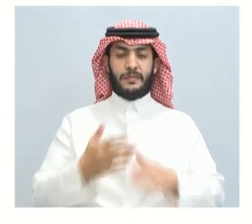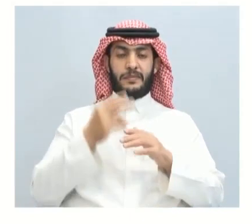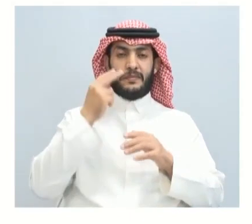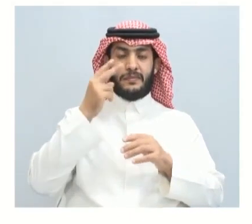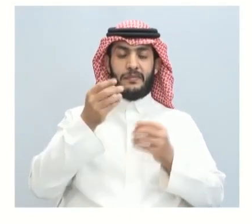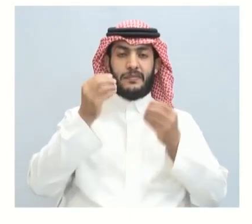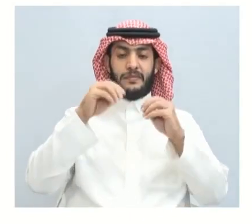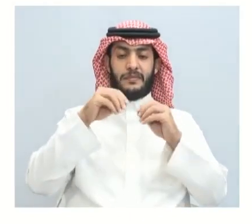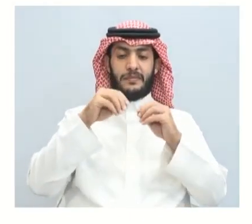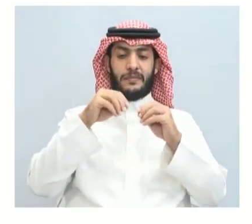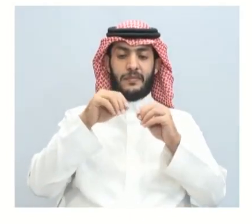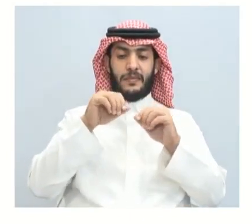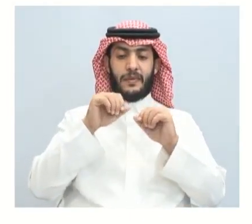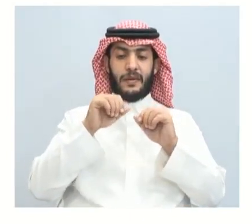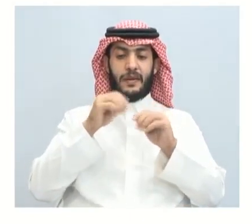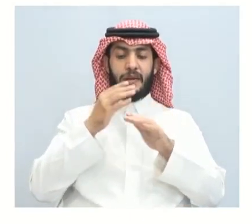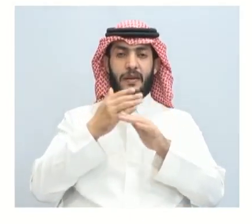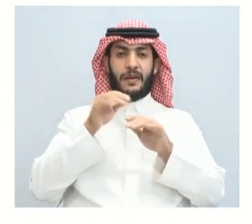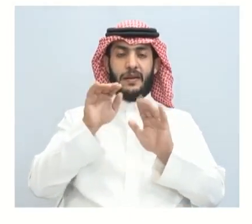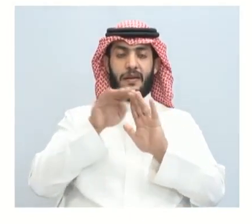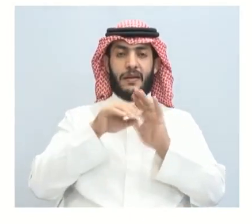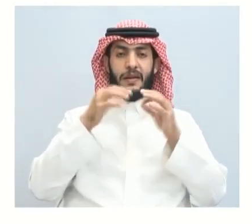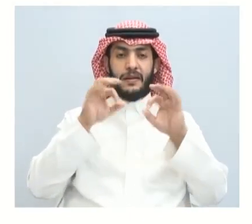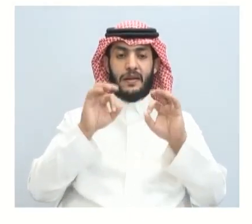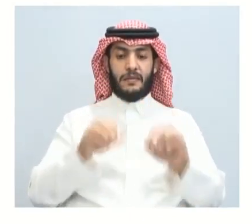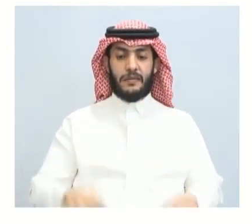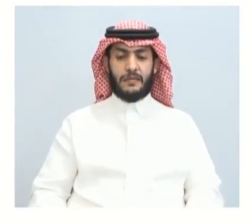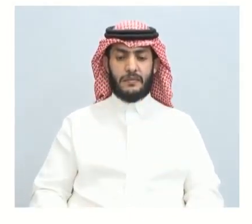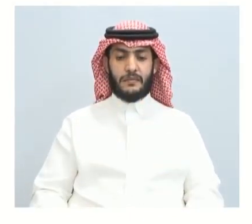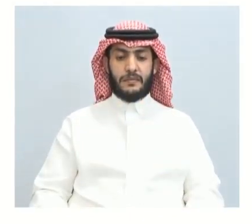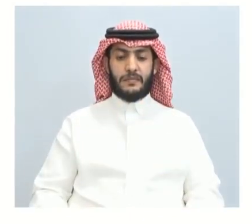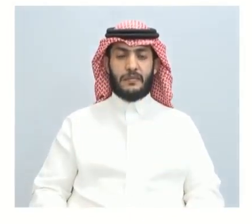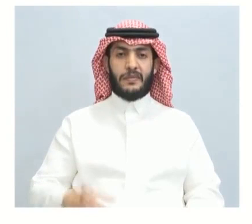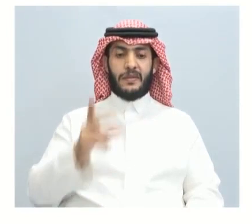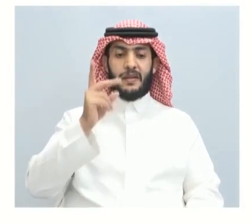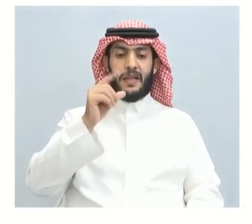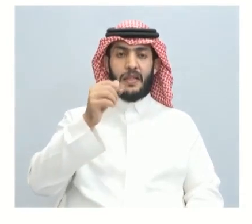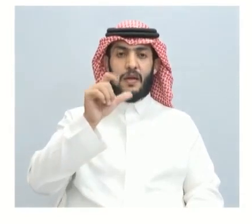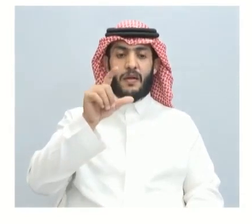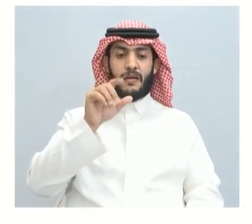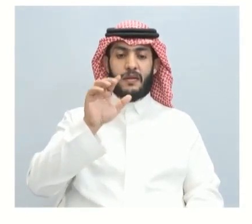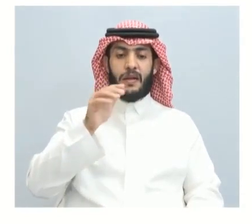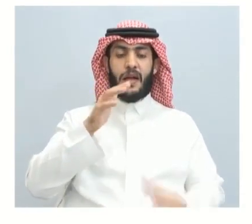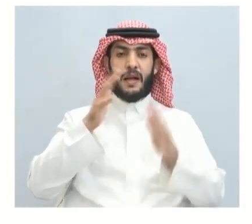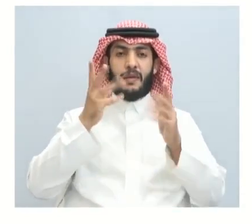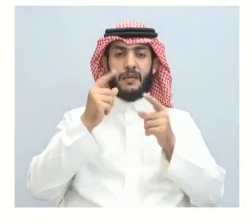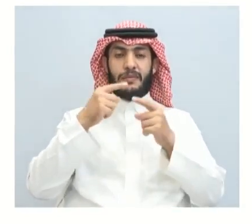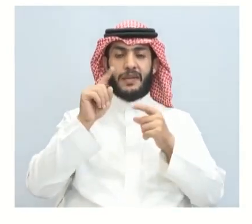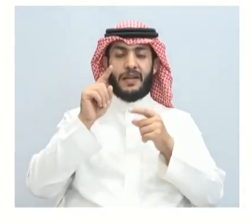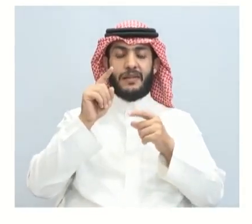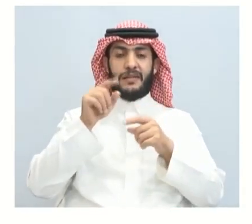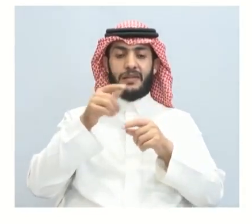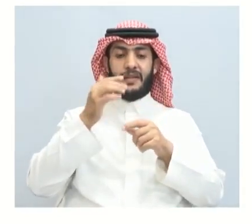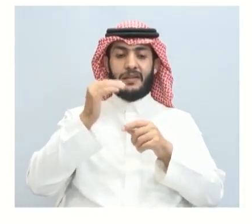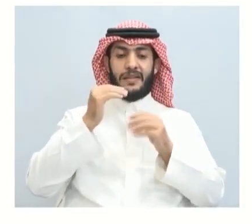انها تتناقص في نقاط التعريف لها ايضا عندنا من الدوال اللي هي داله اكبر عدد صحيح اللي هي الداله